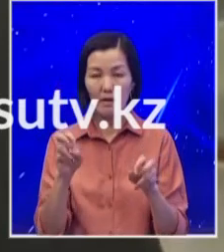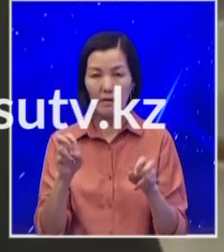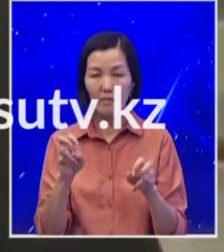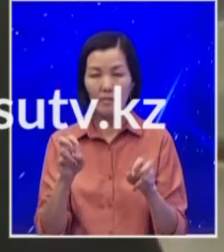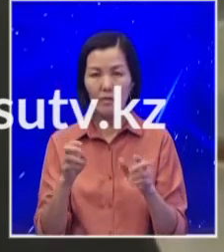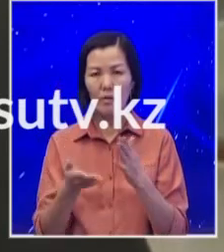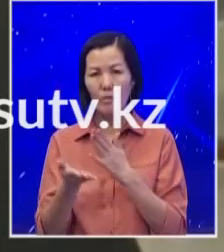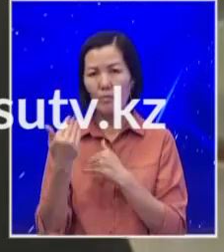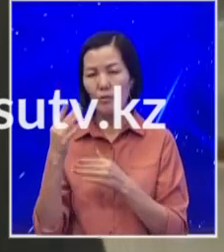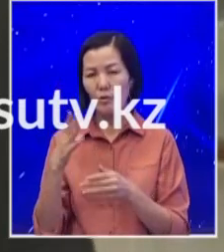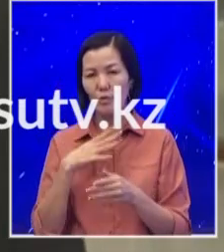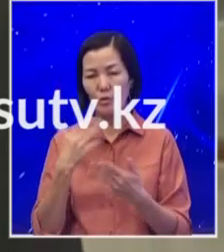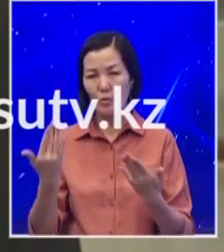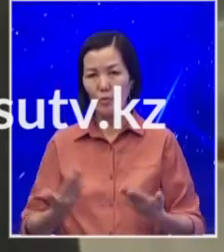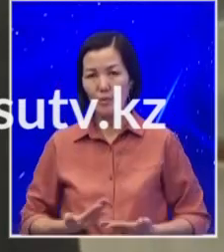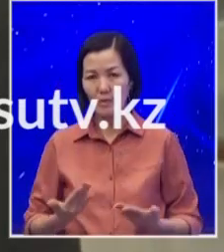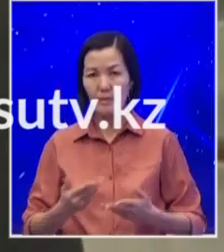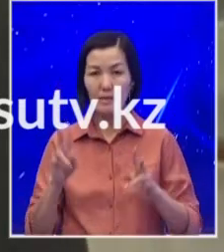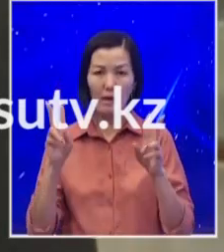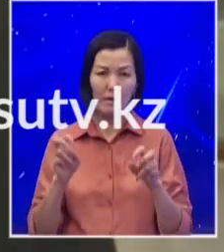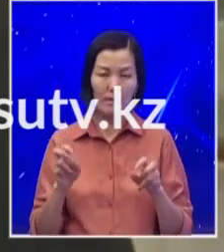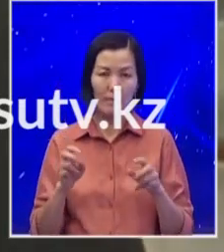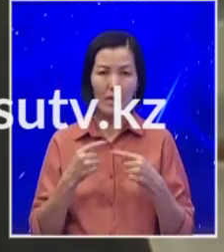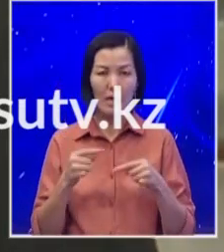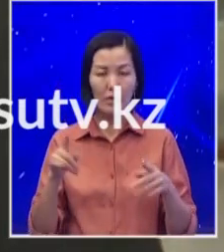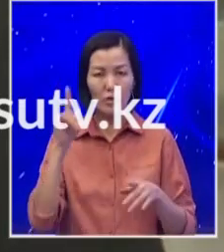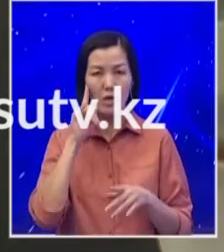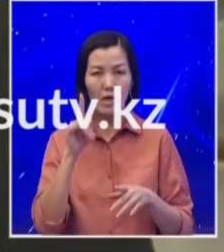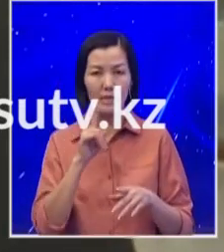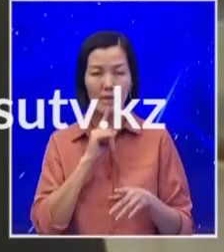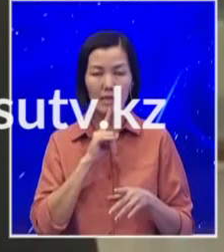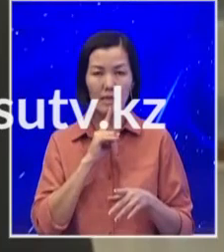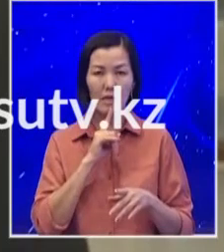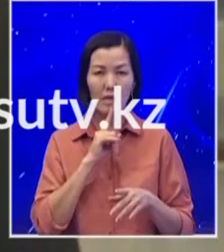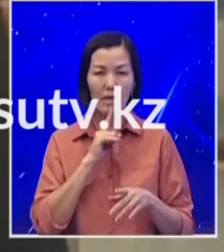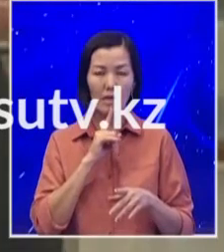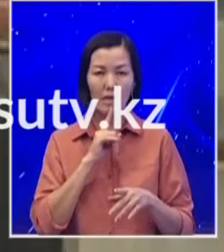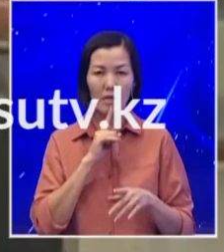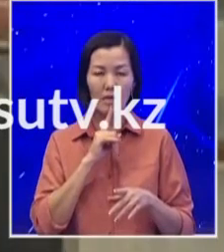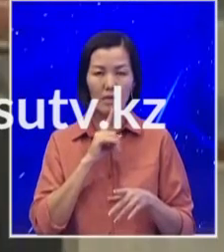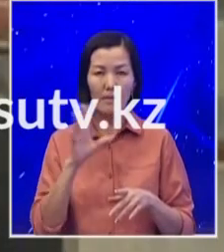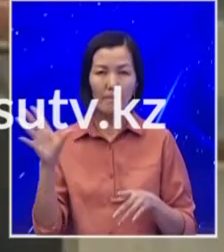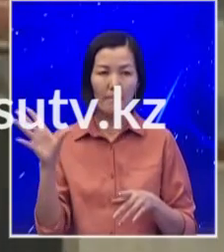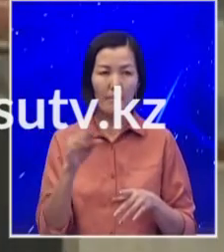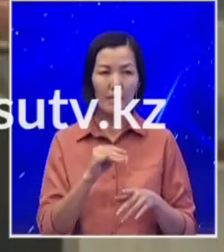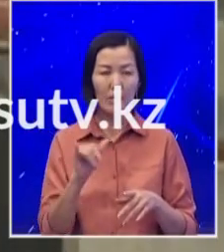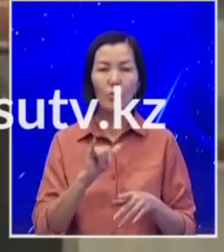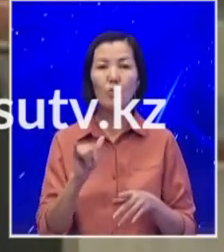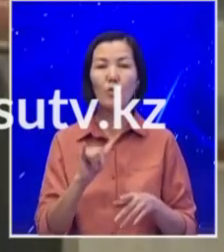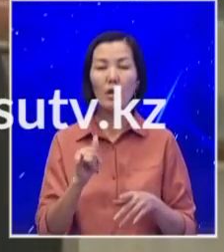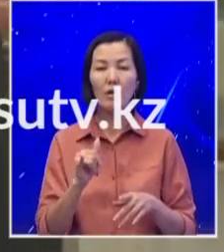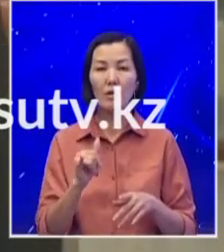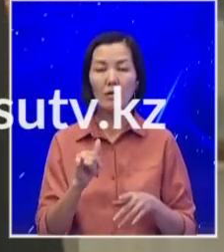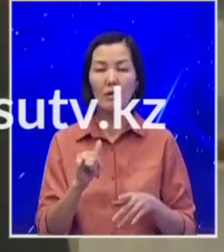осы бұрынғы өзіміздің өміріміздің нелері, сюжеттері, соның бәрін қаяққа қоямыз